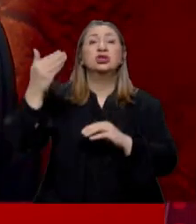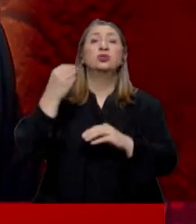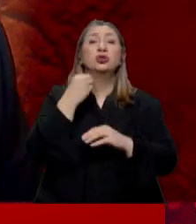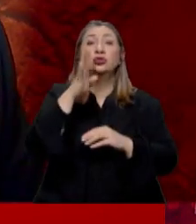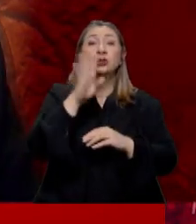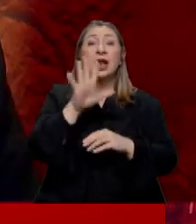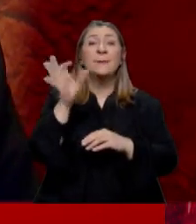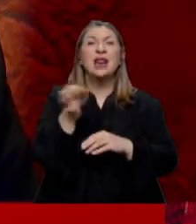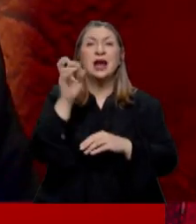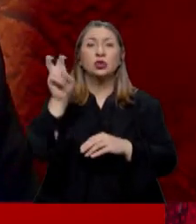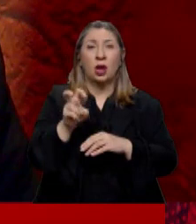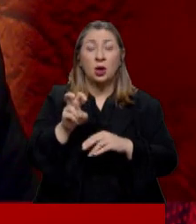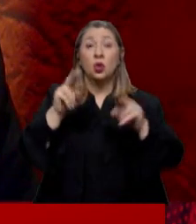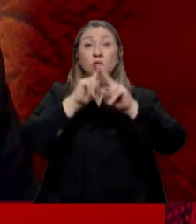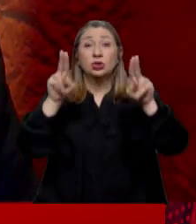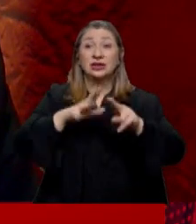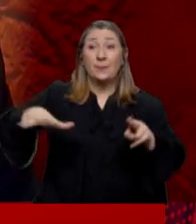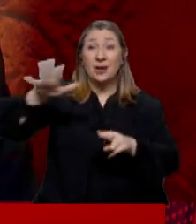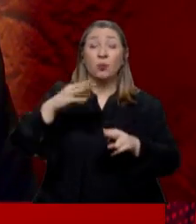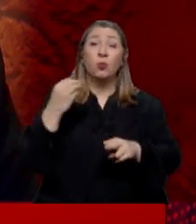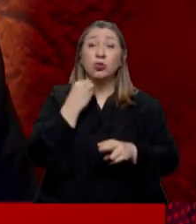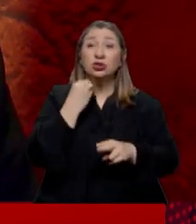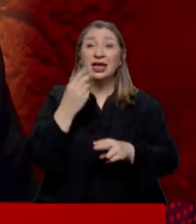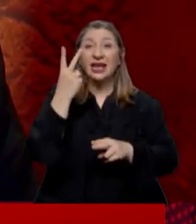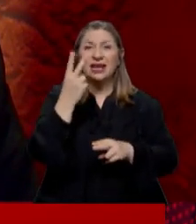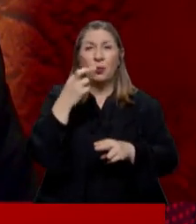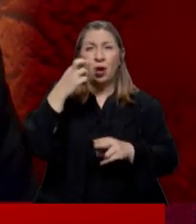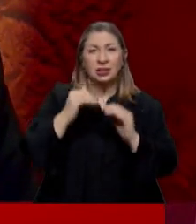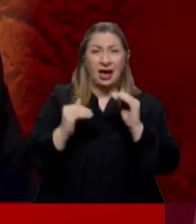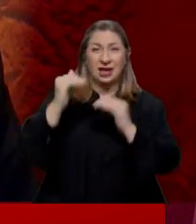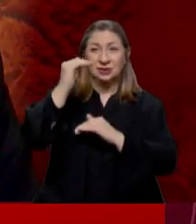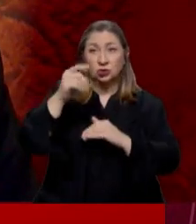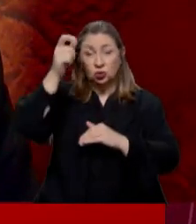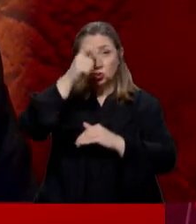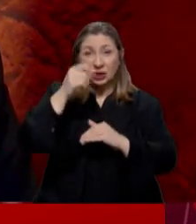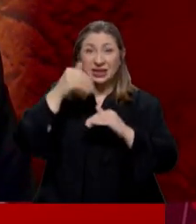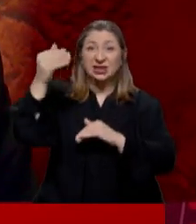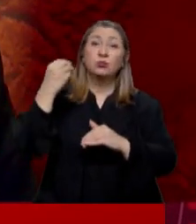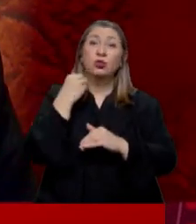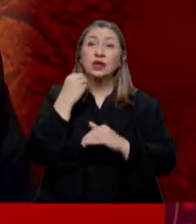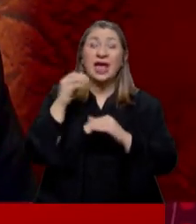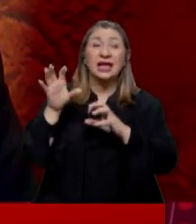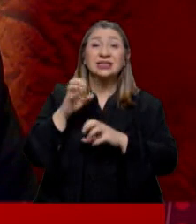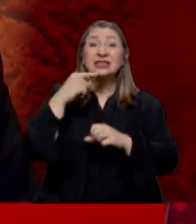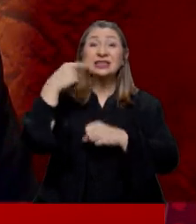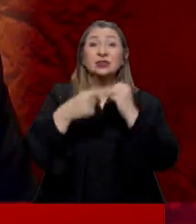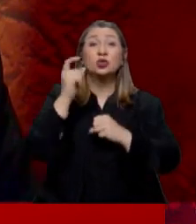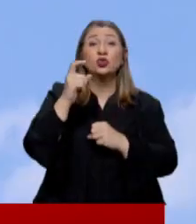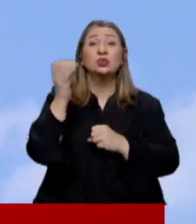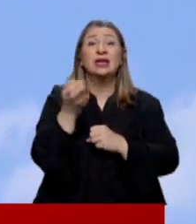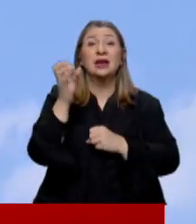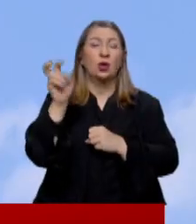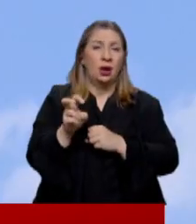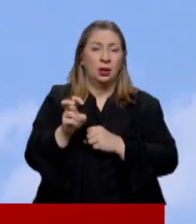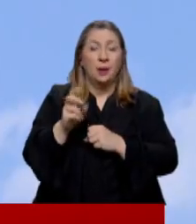450 milyar dolar uluslararası piyasalardaki borçlanmanın iki puan artmasının Türkiye'nin dış borçlanması etkisi yıllık 9